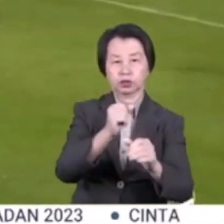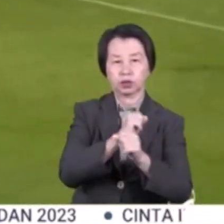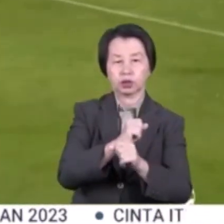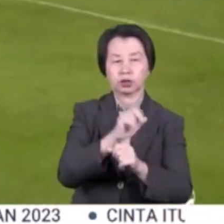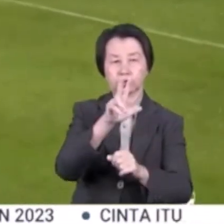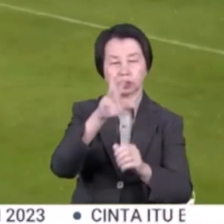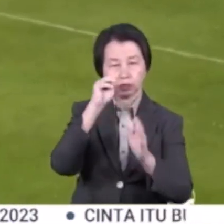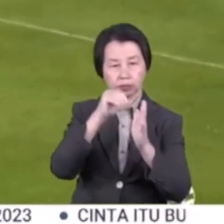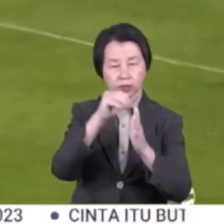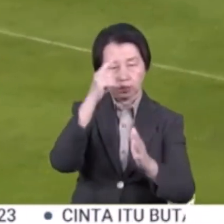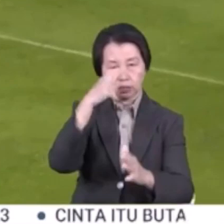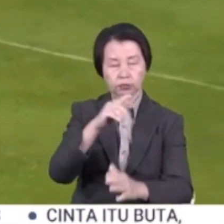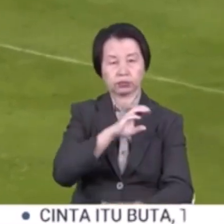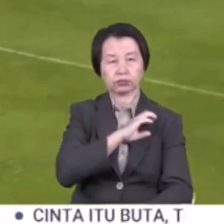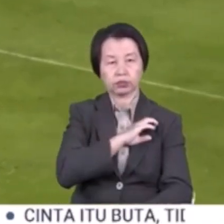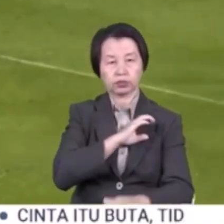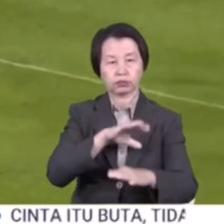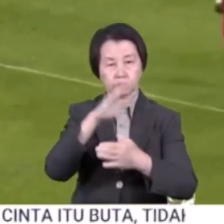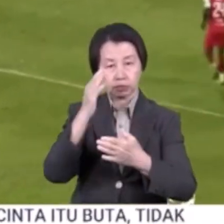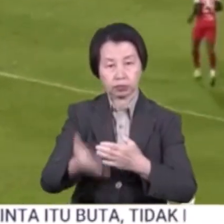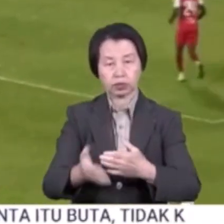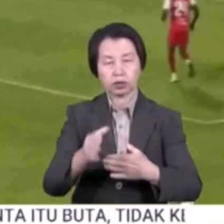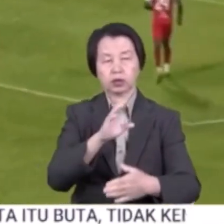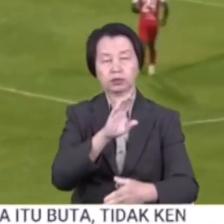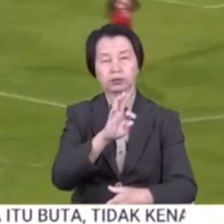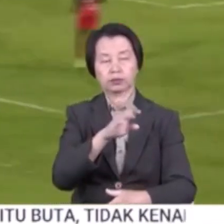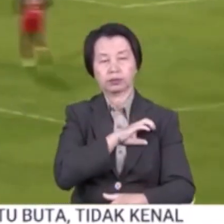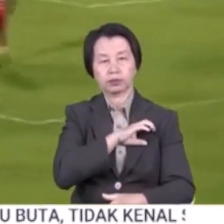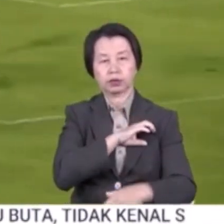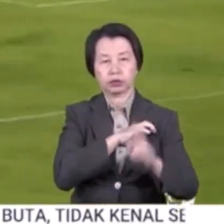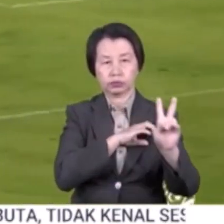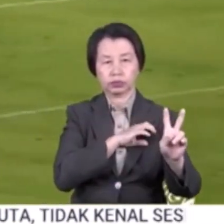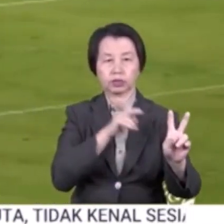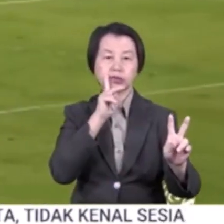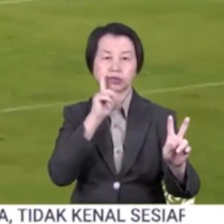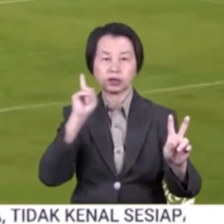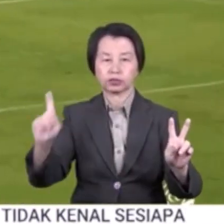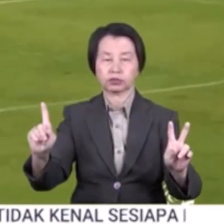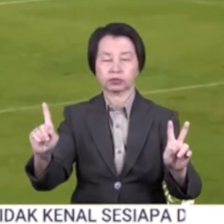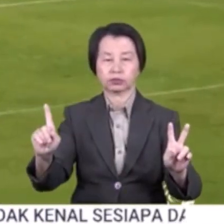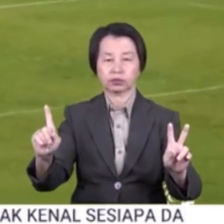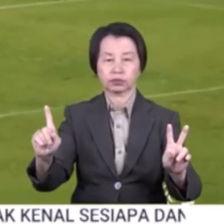menghadiahkan 3 mata buat pasukan. Tamat perlawanan PDRM FC 2, Kedah 1.